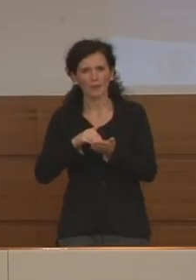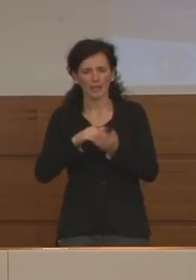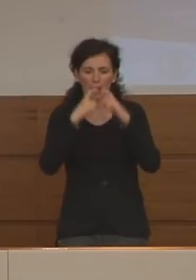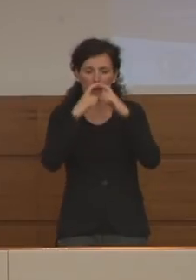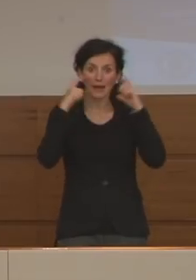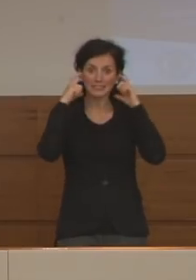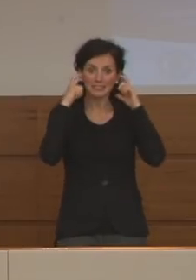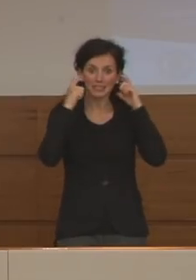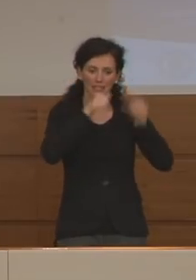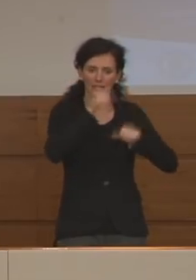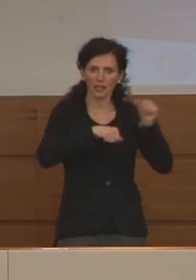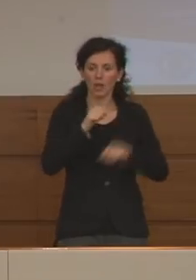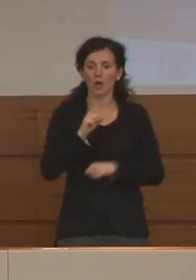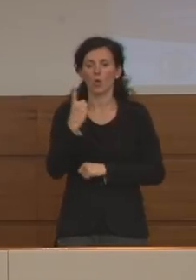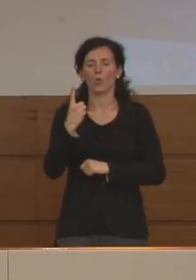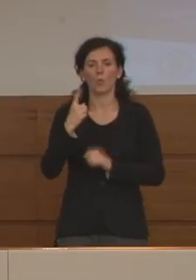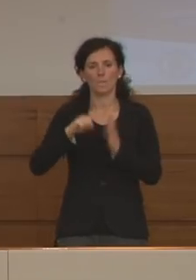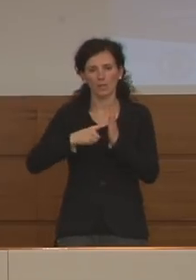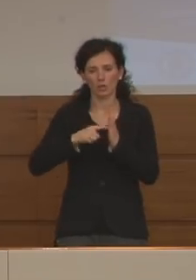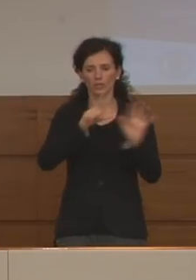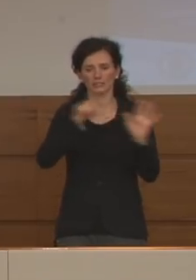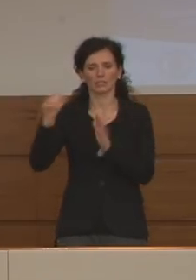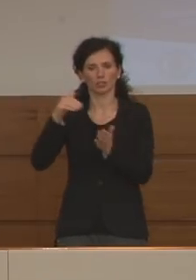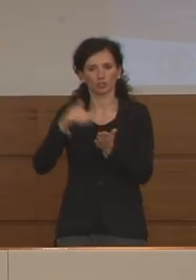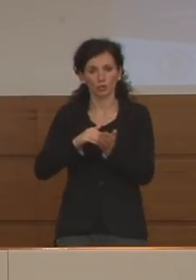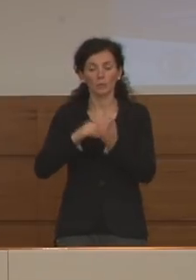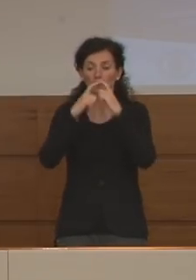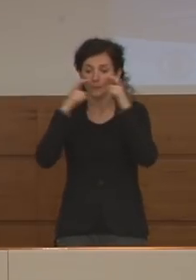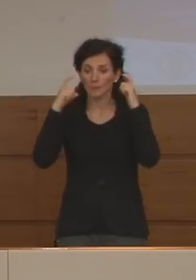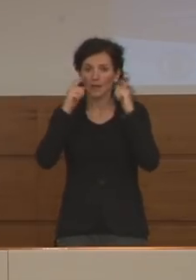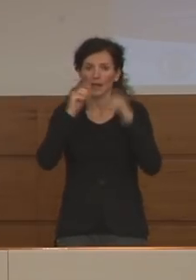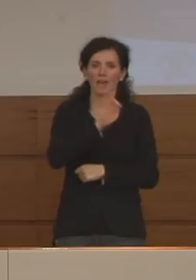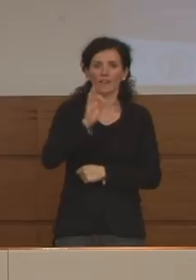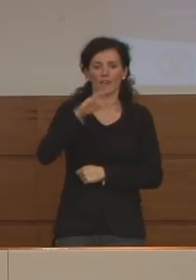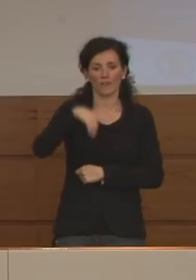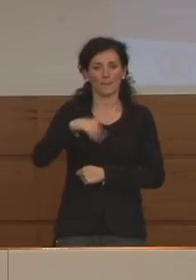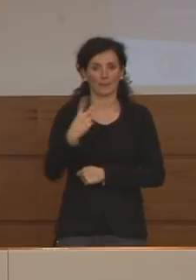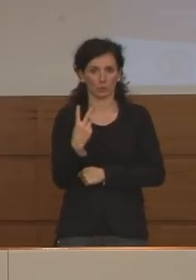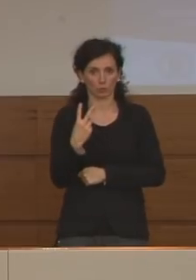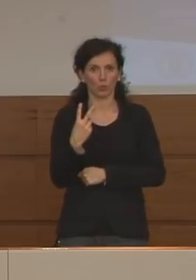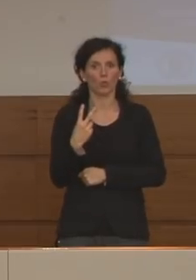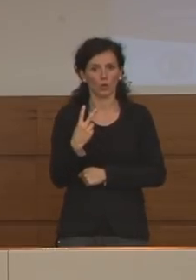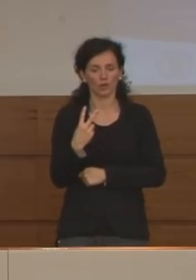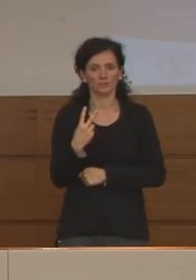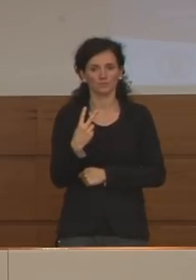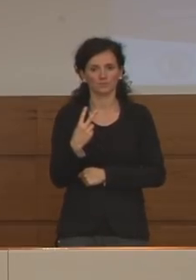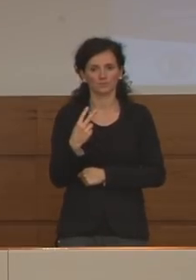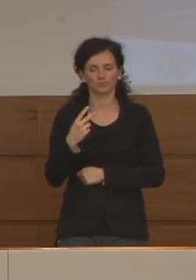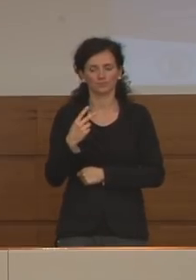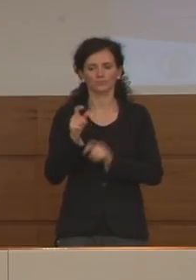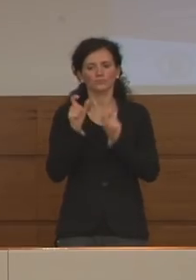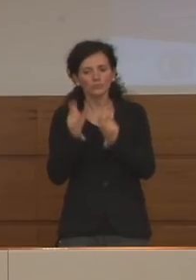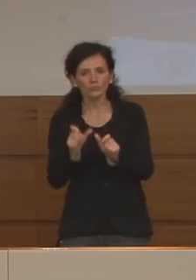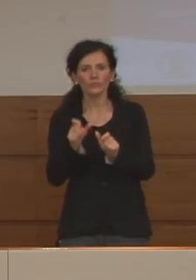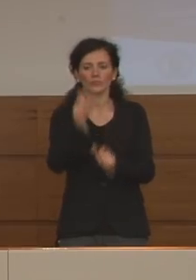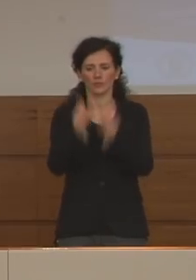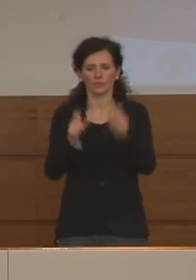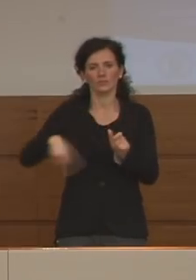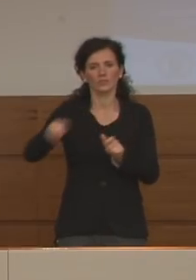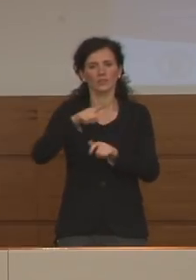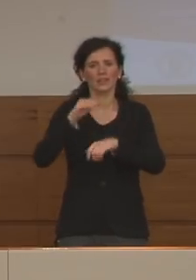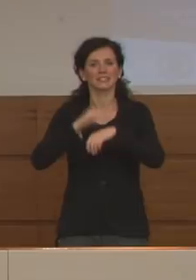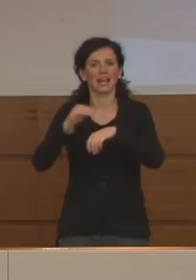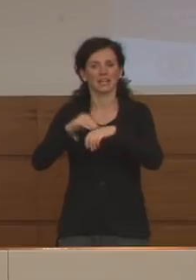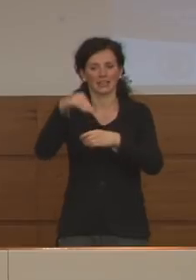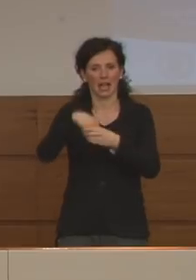chirurgiche un milione e 700mila mascherine ffp2 per il personale sanitario sono state consegnate